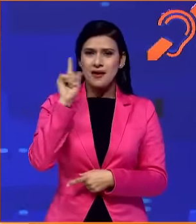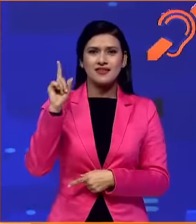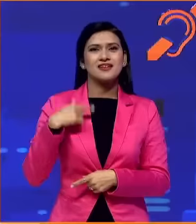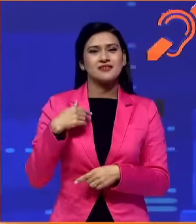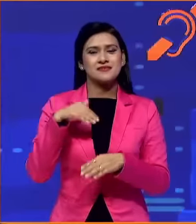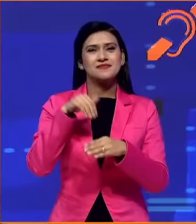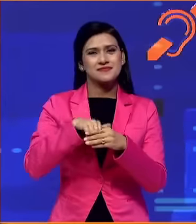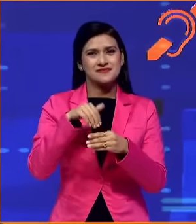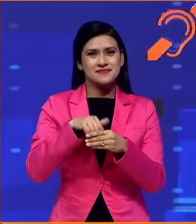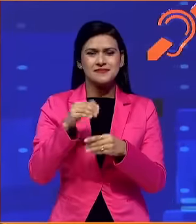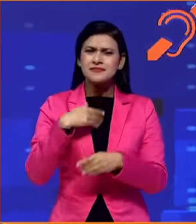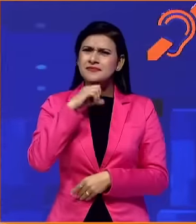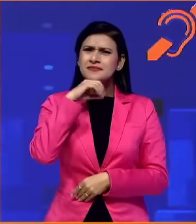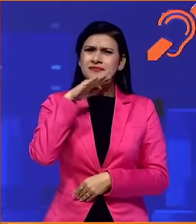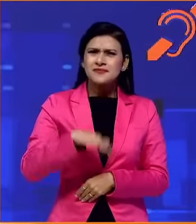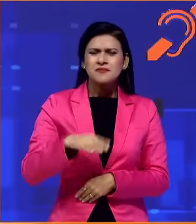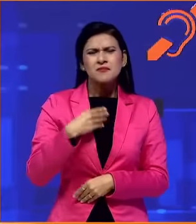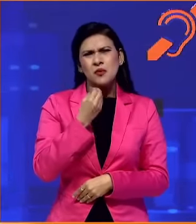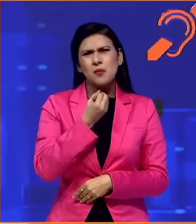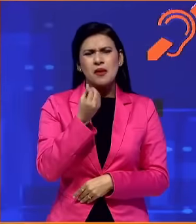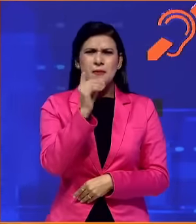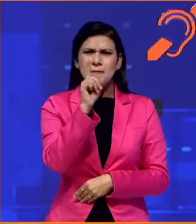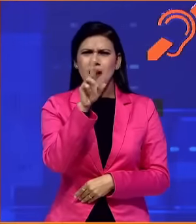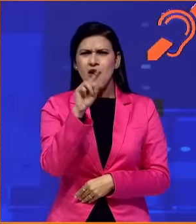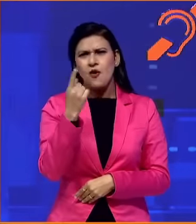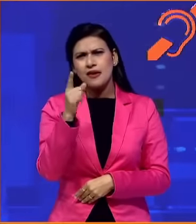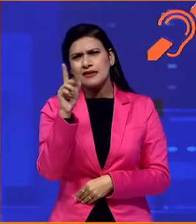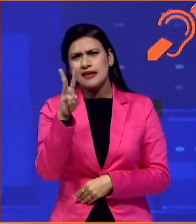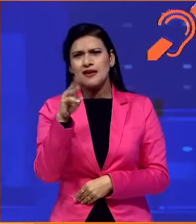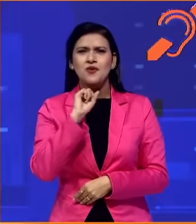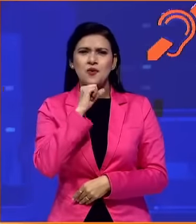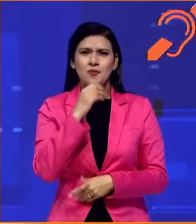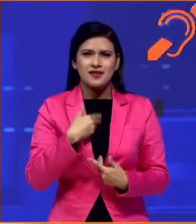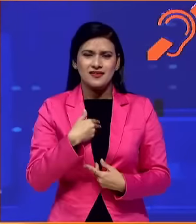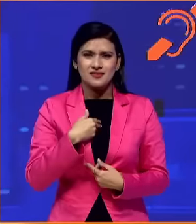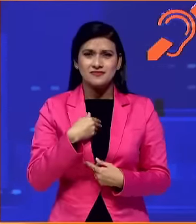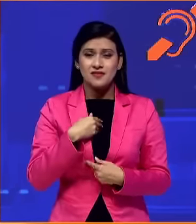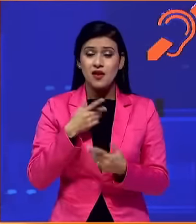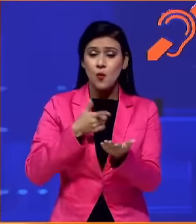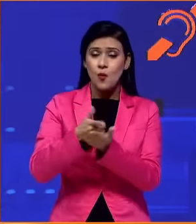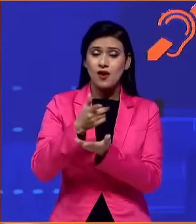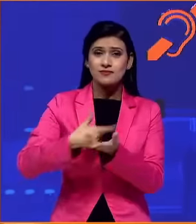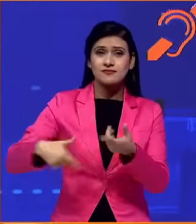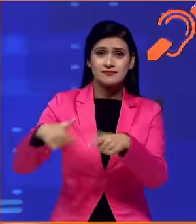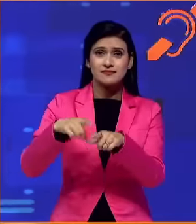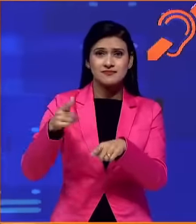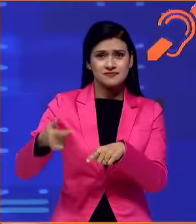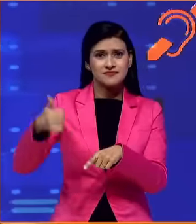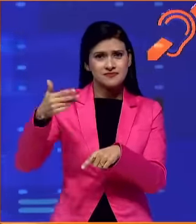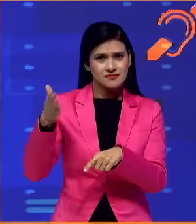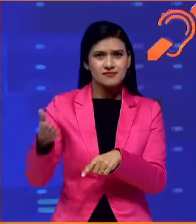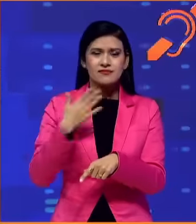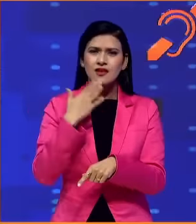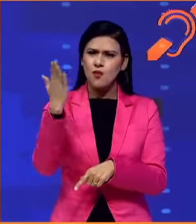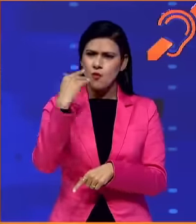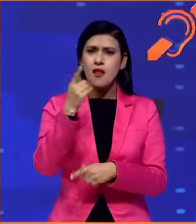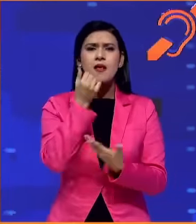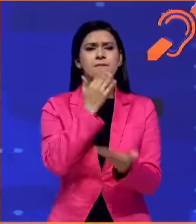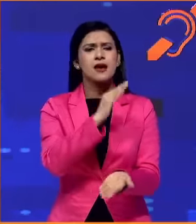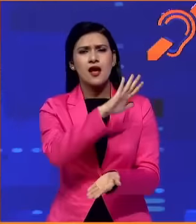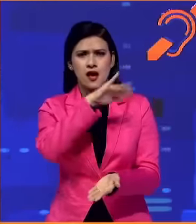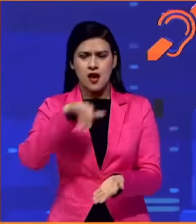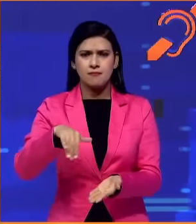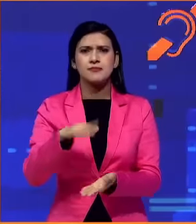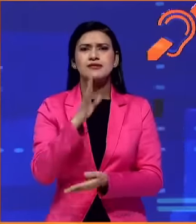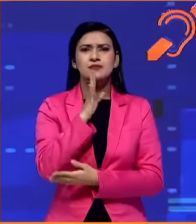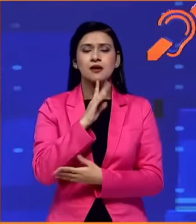चुनावलड़रहीथींऔरमैंबहुतछोटाथा।मेरीउम्र शायद12या13सालथी।अचानक, एकग्रामसरपंचनेकहाकिउसकाबेटा यहाँहै,उसेभी